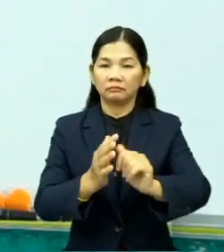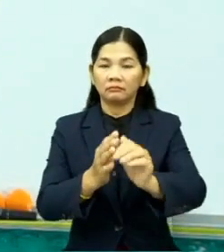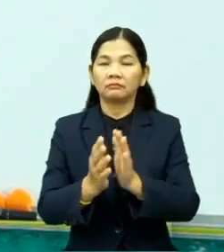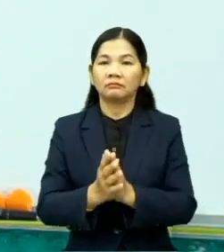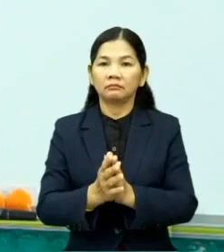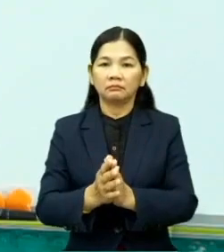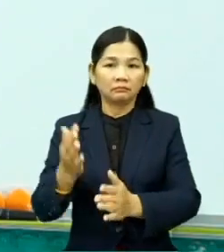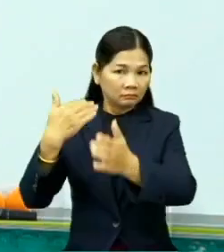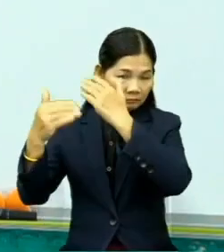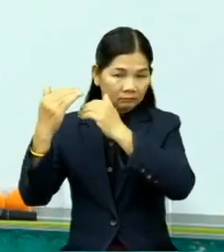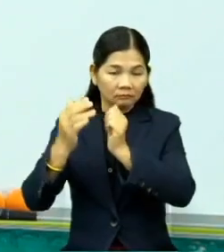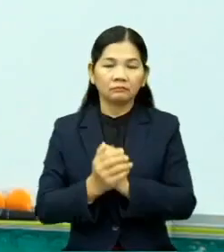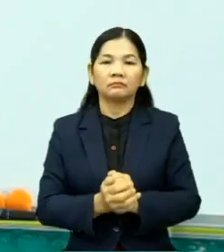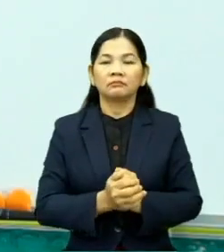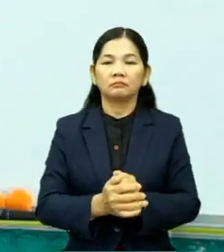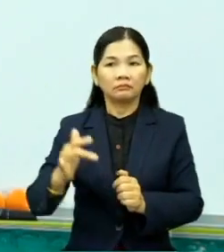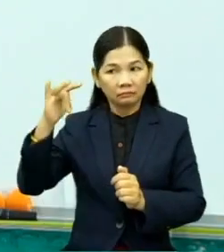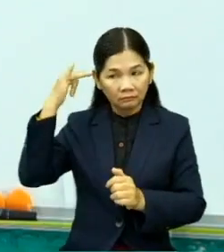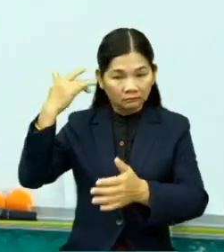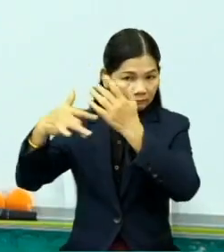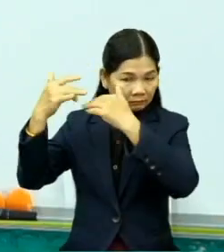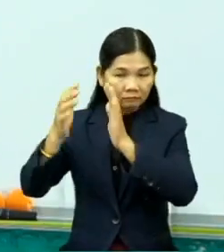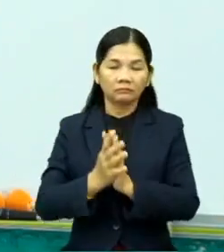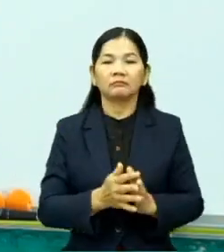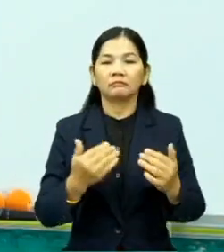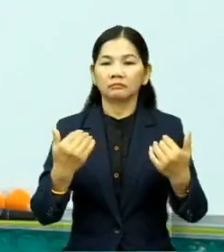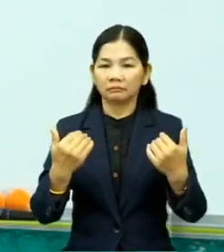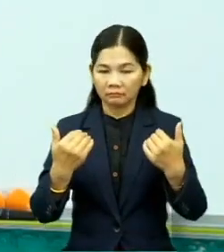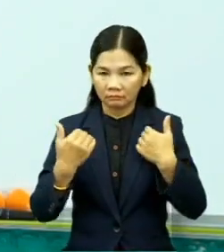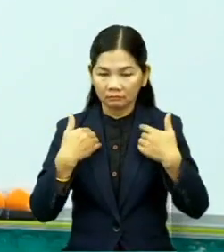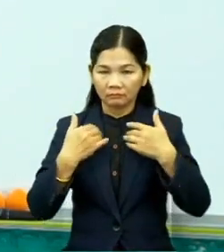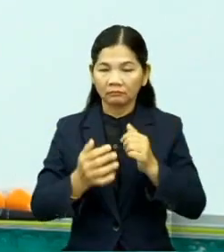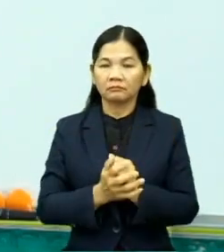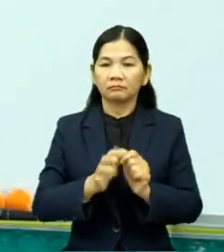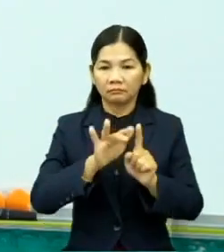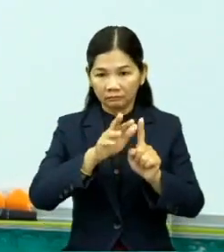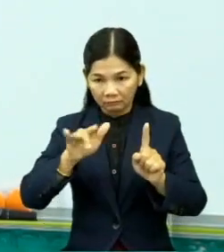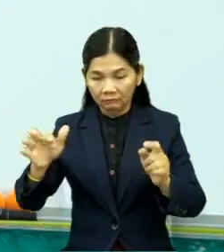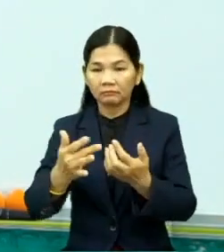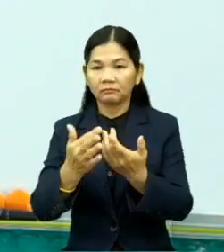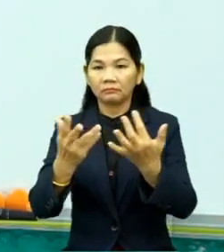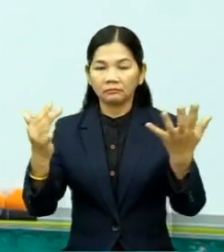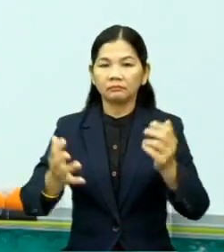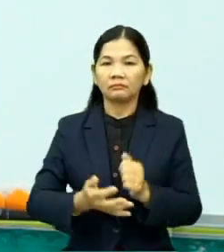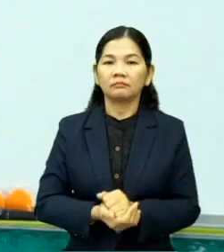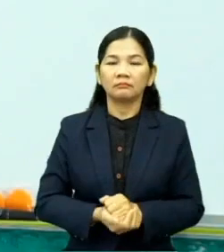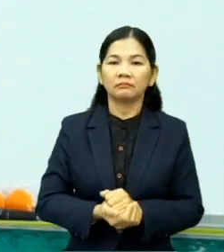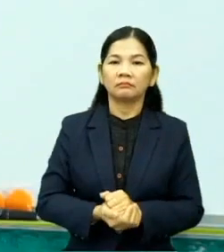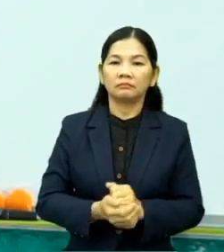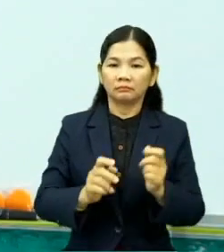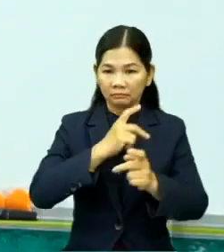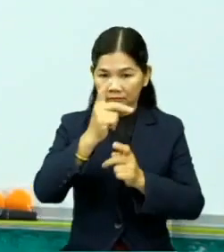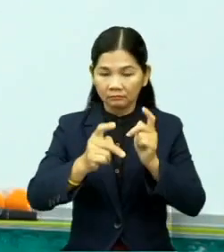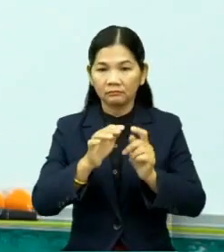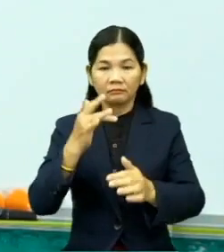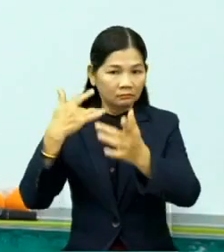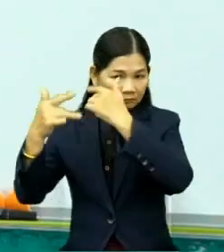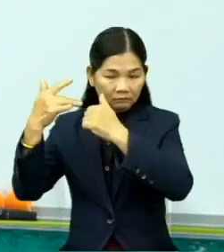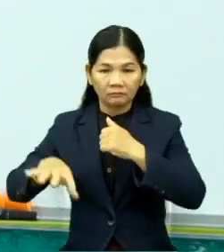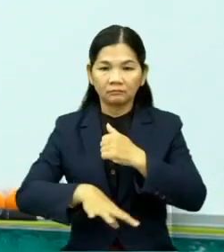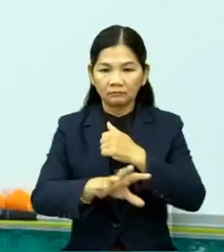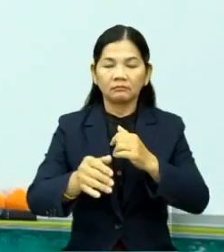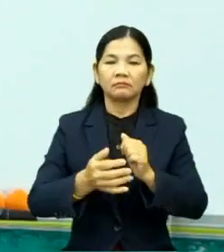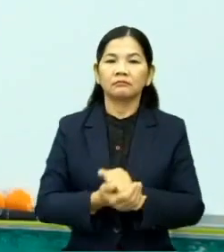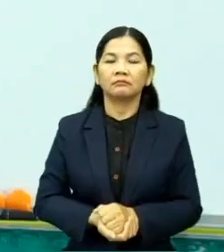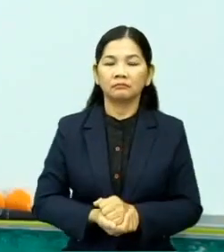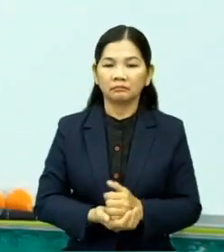របានបង្កើតភ្លេងនិងអត្ថបទចាភ្លេងជាច្រើនចាអញ្ចឹងគ្រឿងភ្លេងបុរាណខ្មែររួមមានអីខ្លះអញ្ចឹ